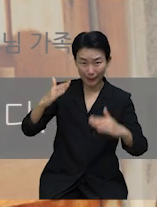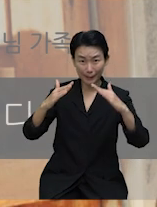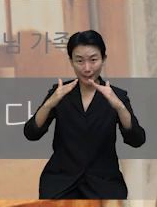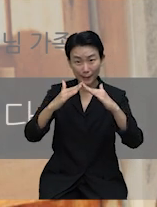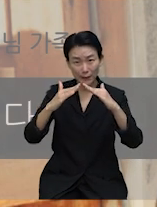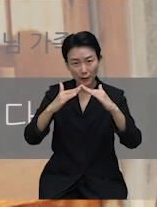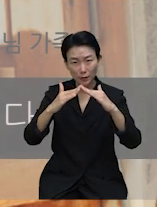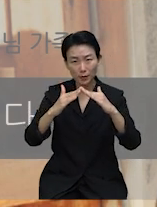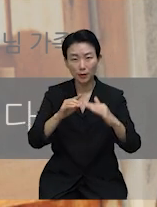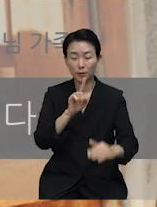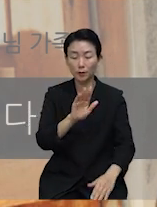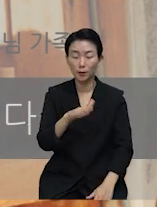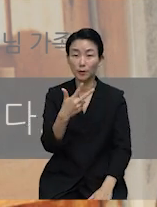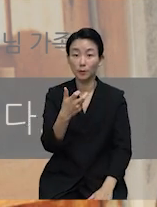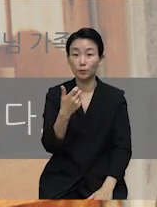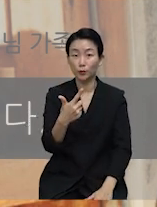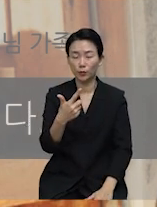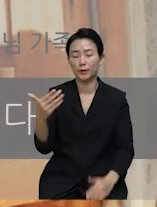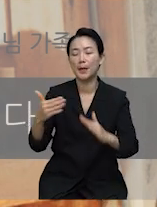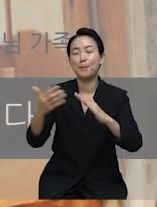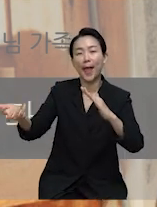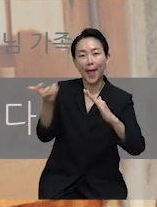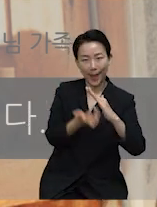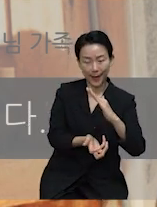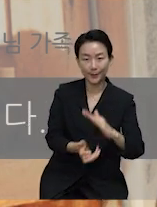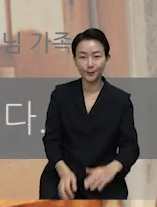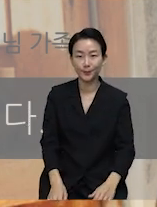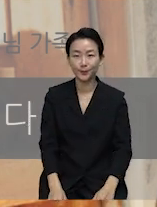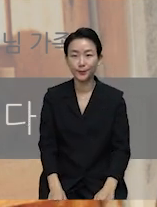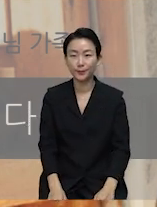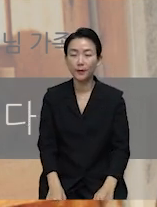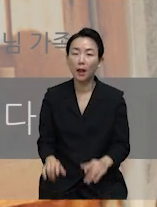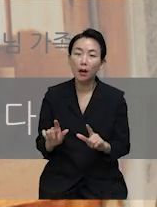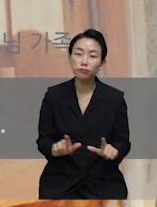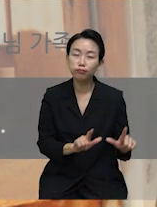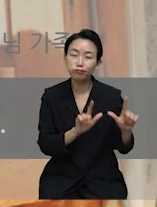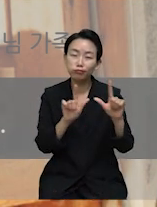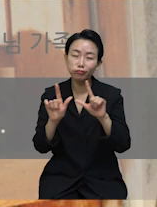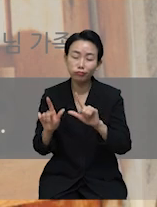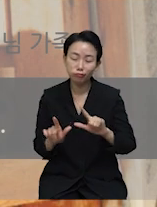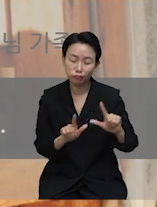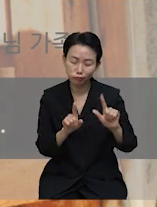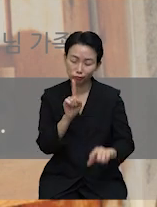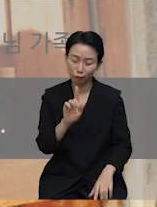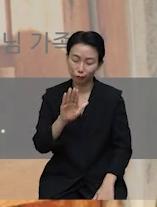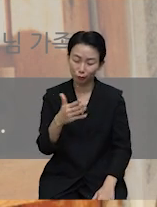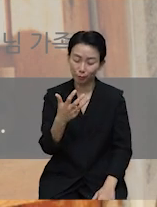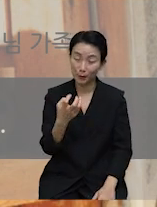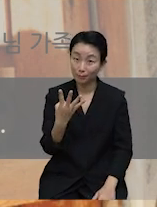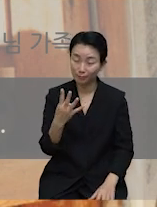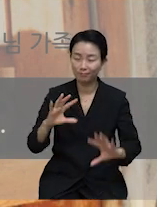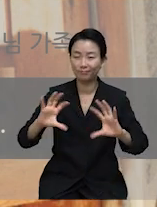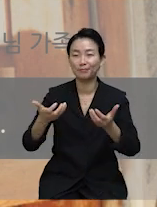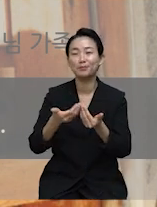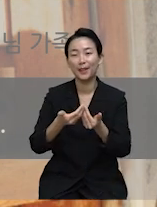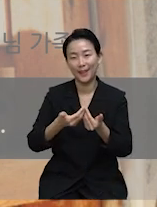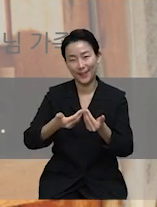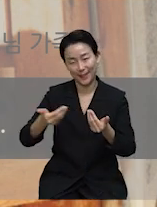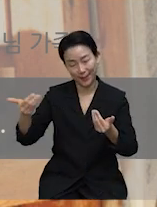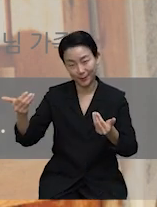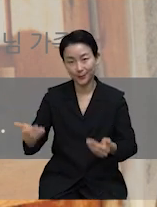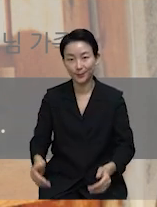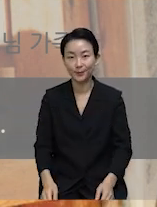선생이 이곳 옛집으로 이사를 오셨을 때는 1976년이었습니다. 그리고 이후 1984년